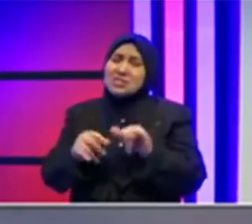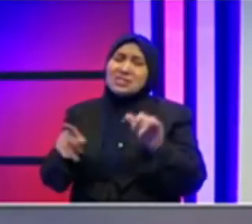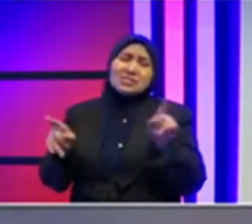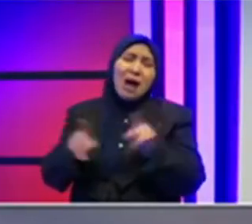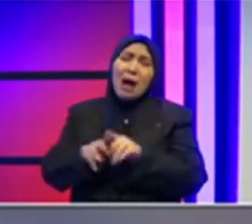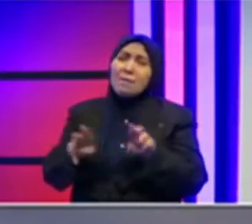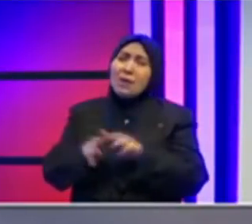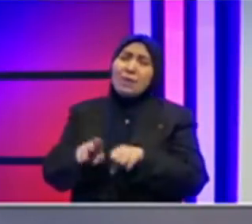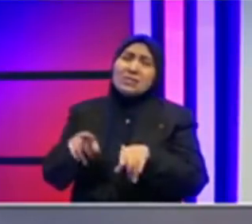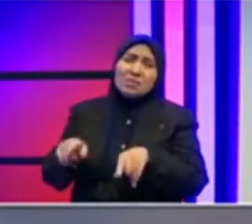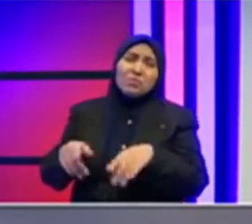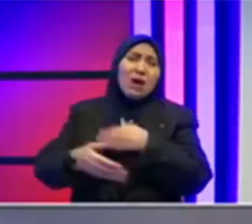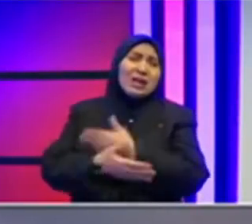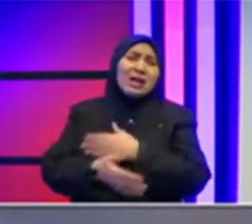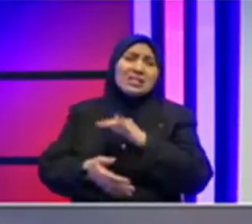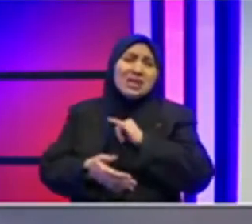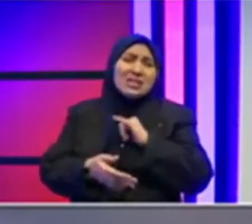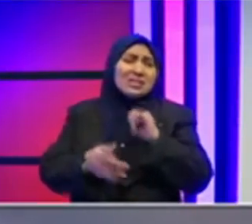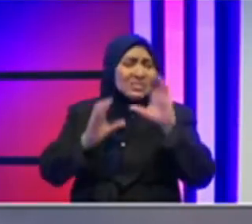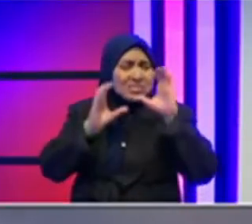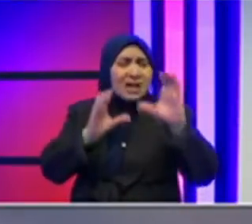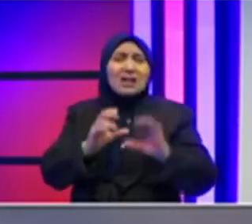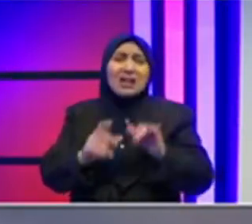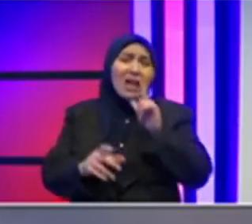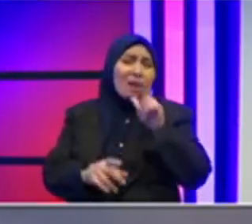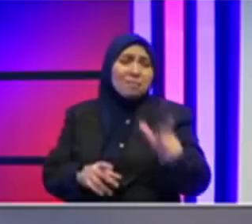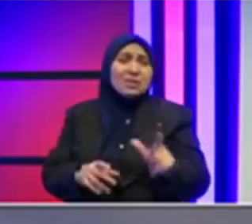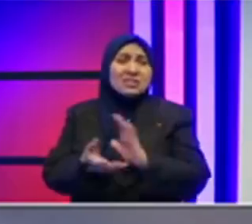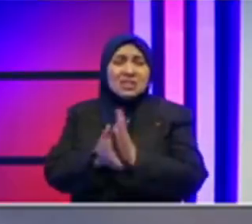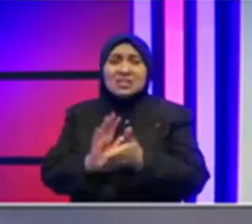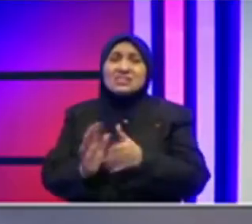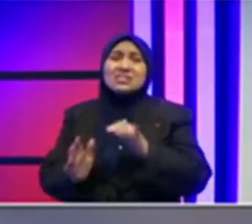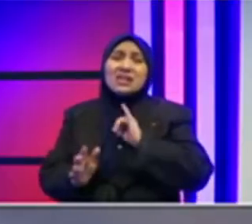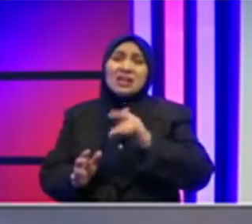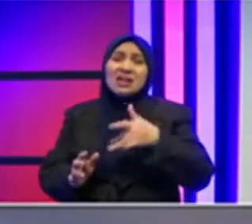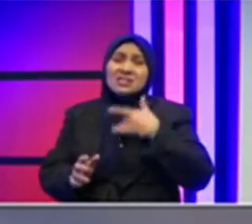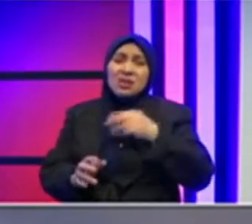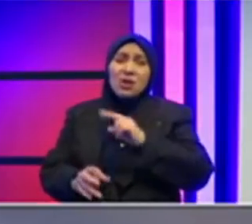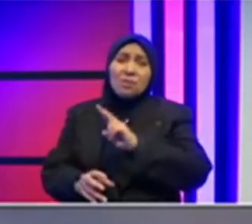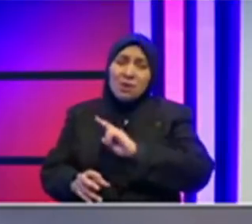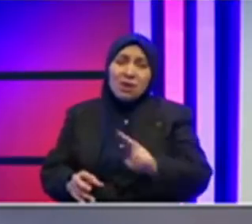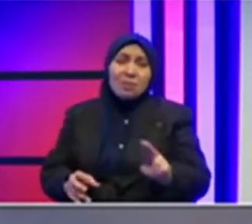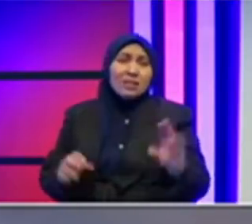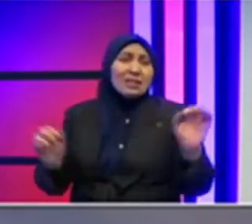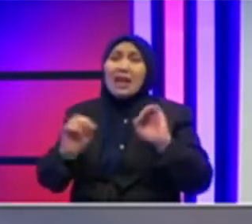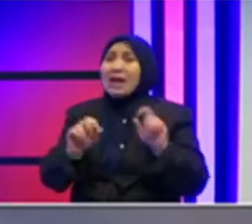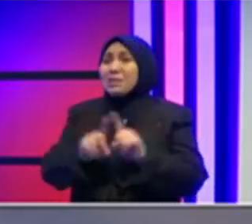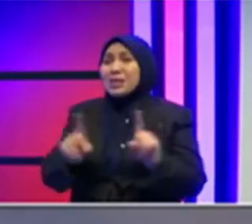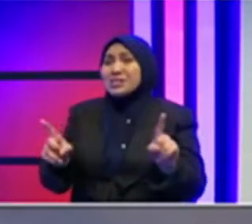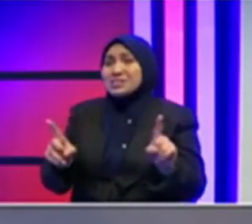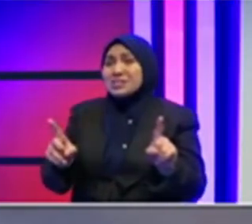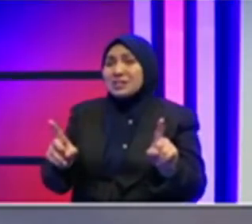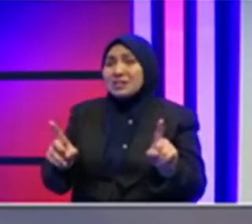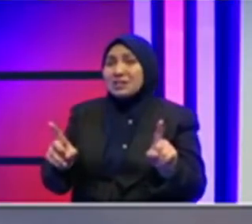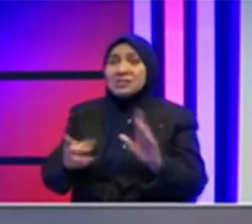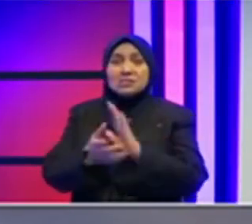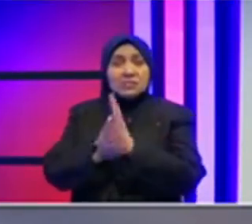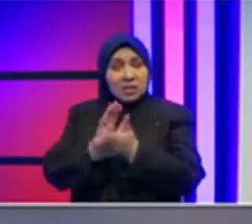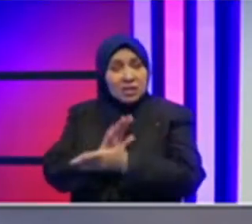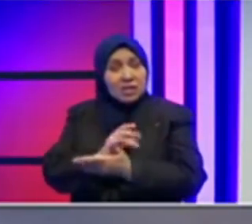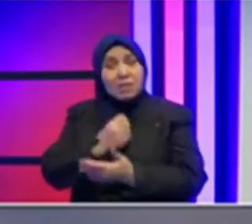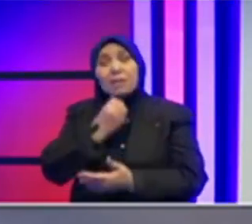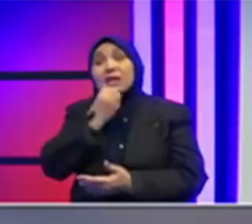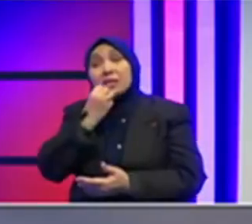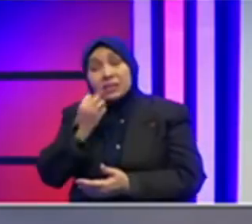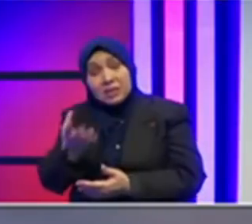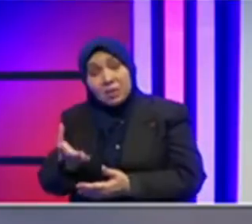juga. Anak saya masih macam lama juga. Jadi saya rasa kalau saya beragama pun tak ada beza apa pun. InsyaAllah. Jadi dia kata